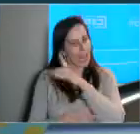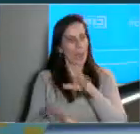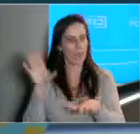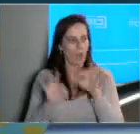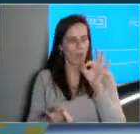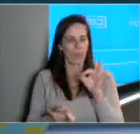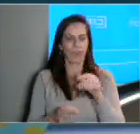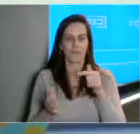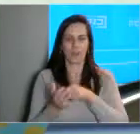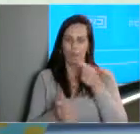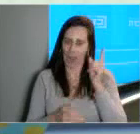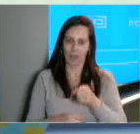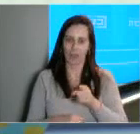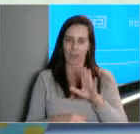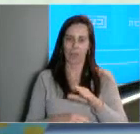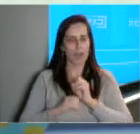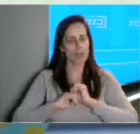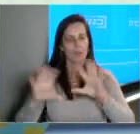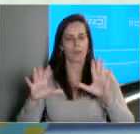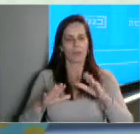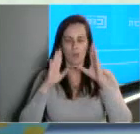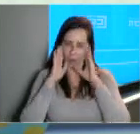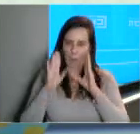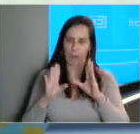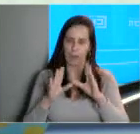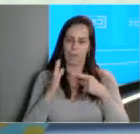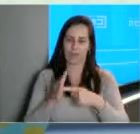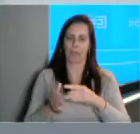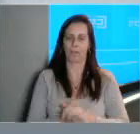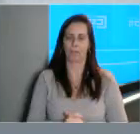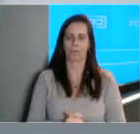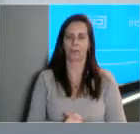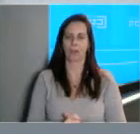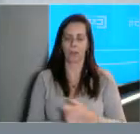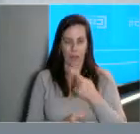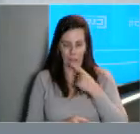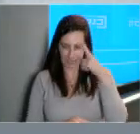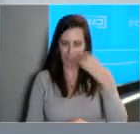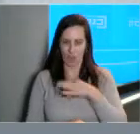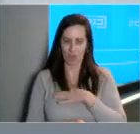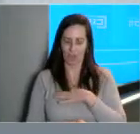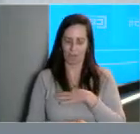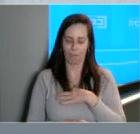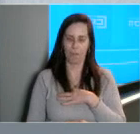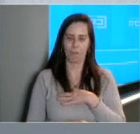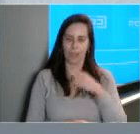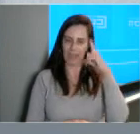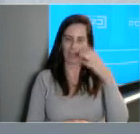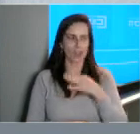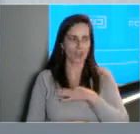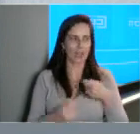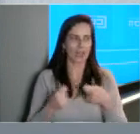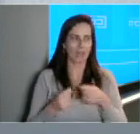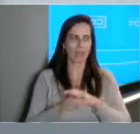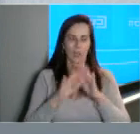להצביע. ולכן הוא היה חייב גם לשדר להם שהוא מאמין למדגם. את רוצה לשמוע את הדעה שלי לגבי... אשמח לשמוע את דעתך. הדעה שלי